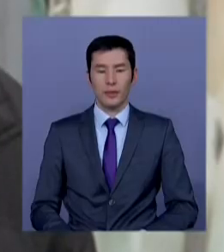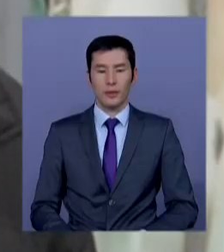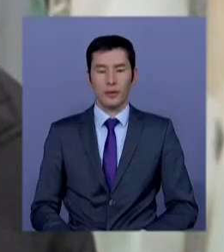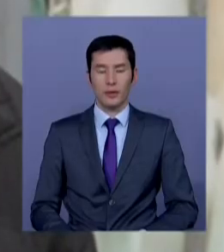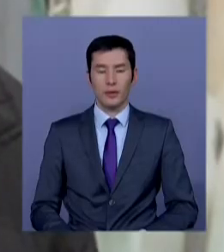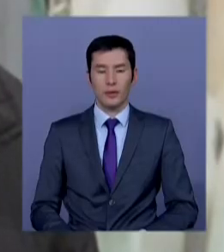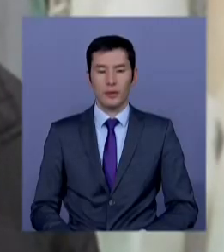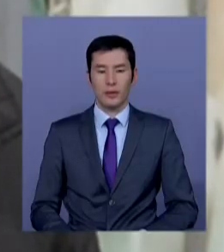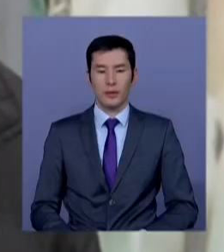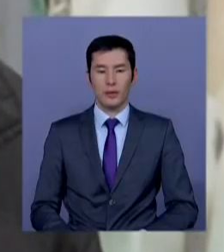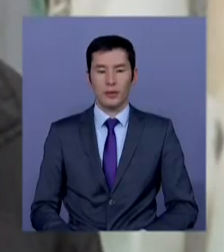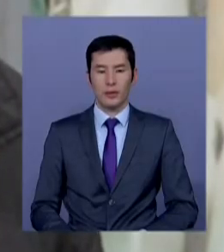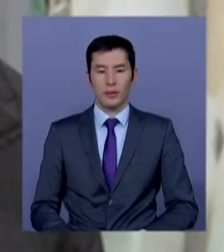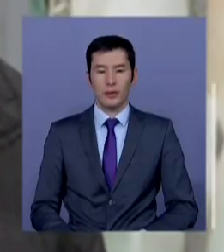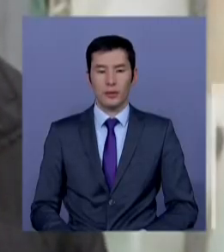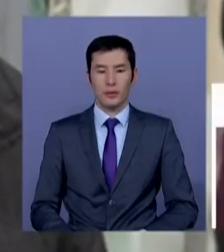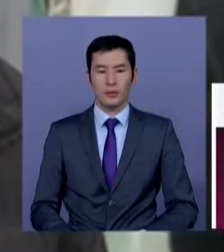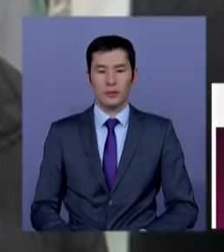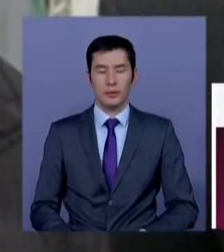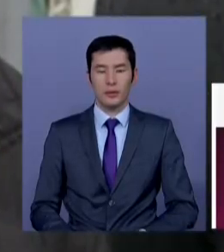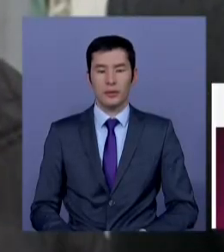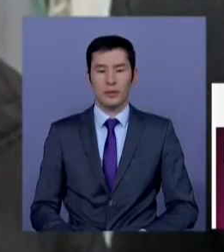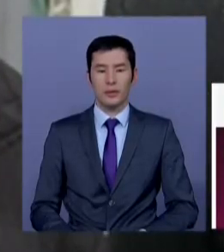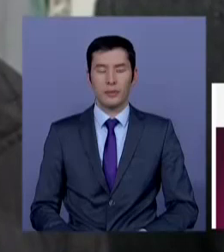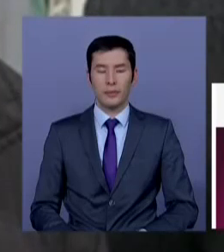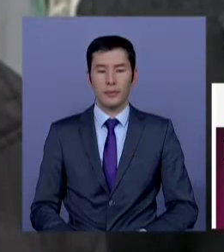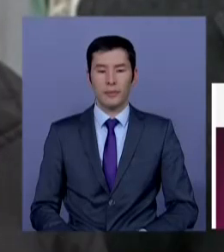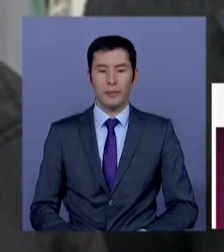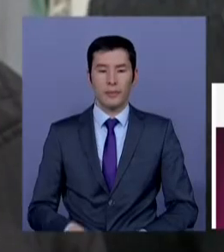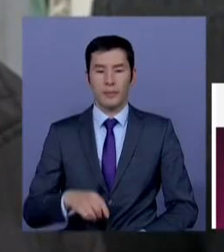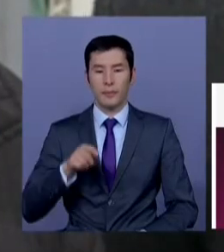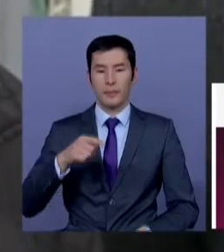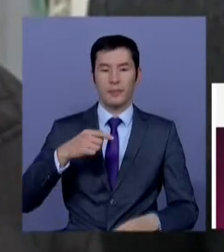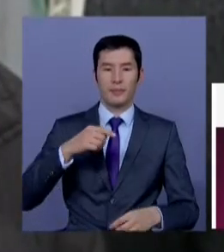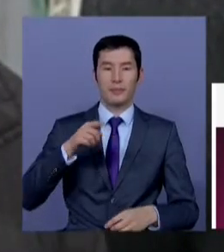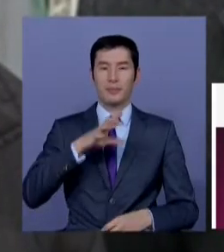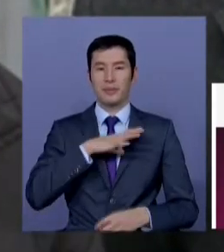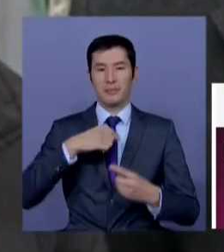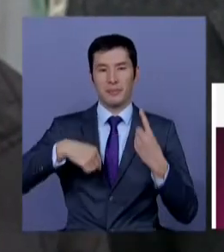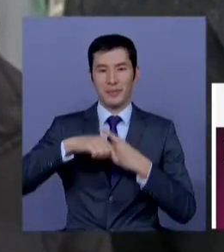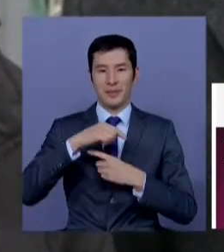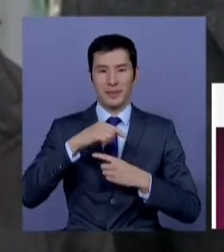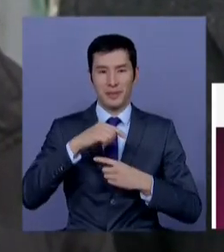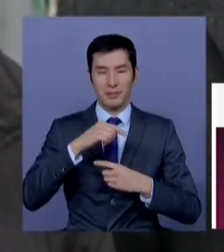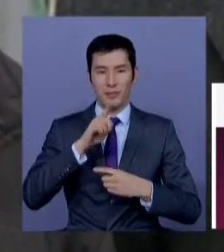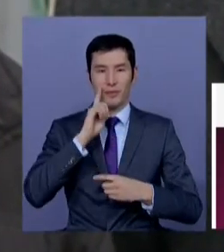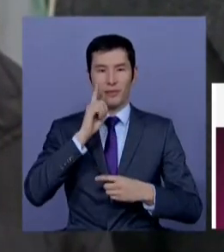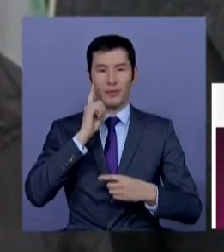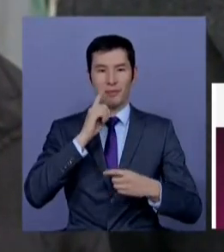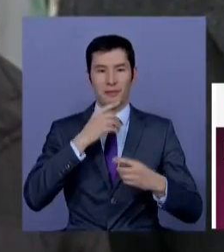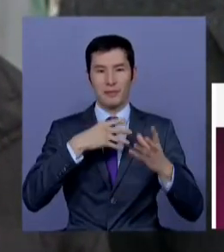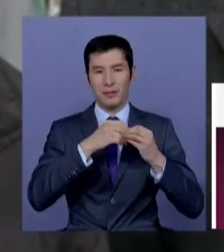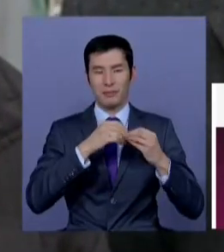Жаңағы Ақселеу серіктердің жасында, қасында бәріміз бірге жүрген мынау кешегі